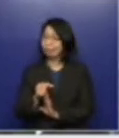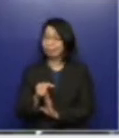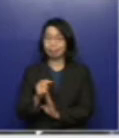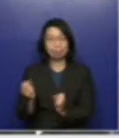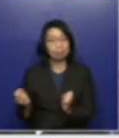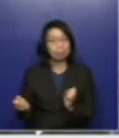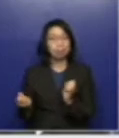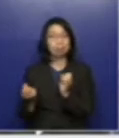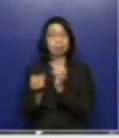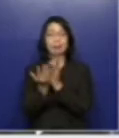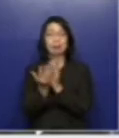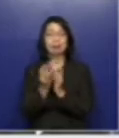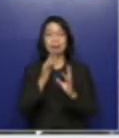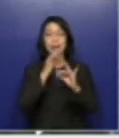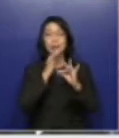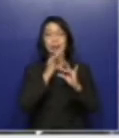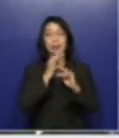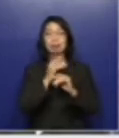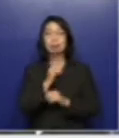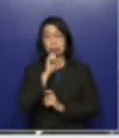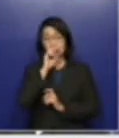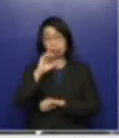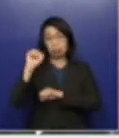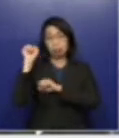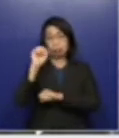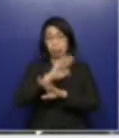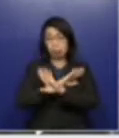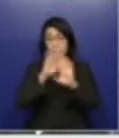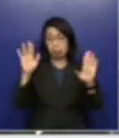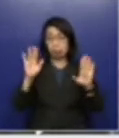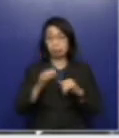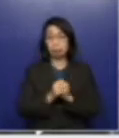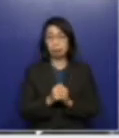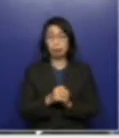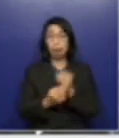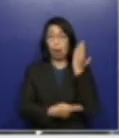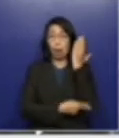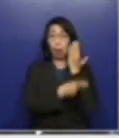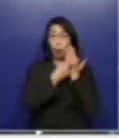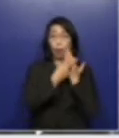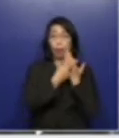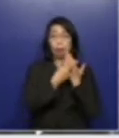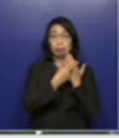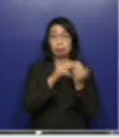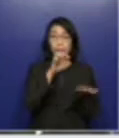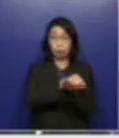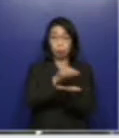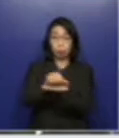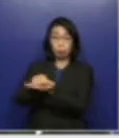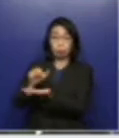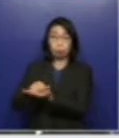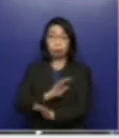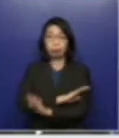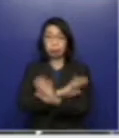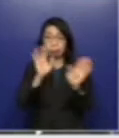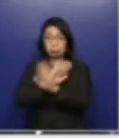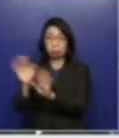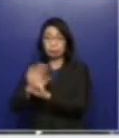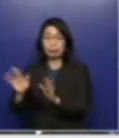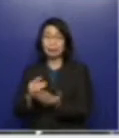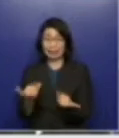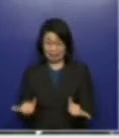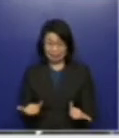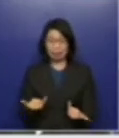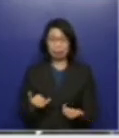พี่น้องชาวระยองถูกยกเลิกในการจับจองเข้าที่พักถึง190เศรษฐกิจเขากำลังจะ